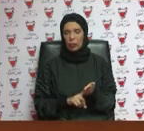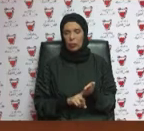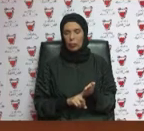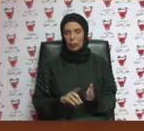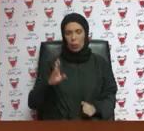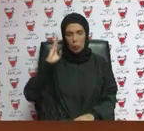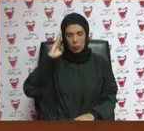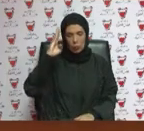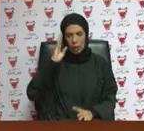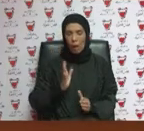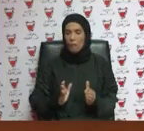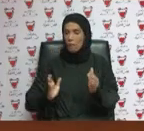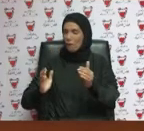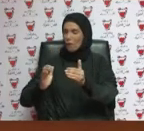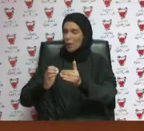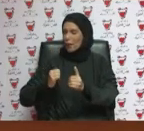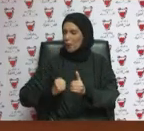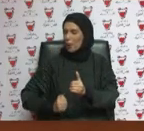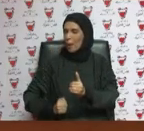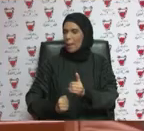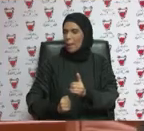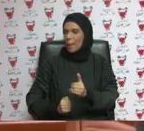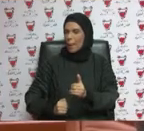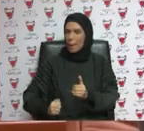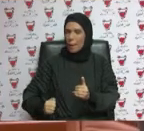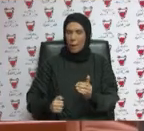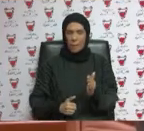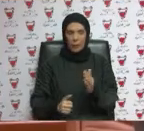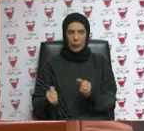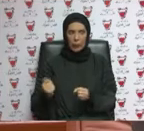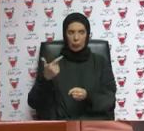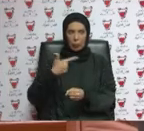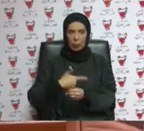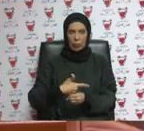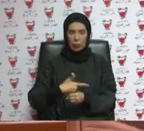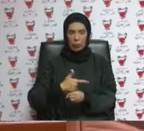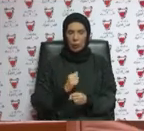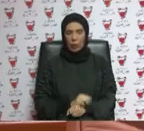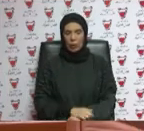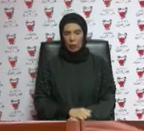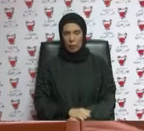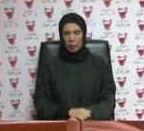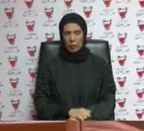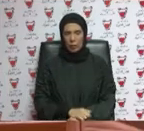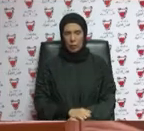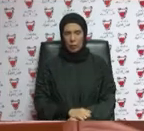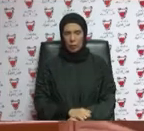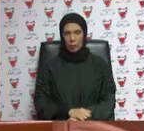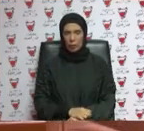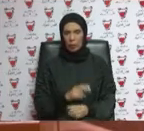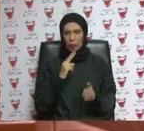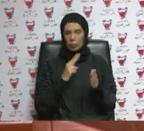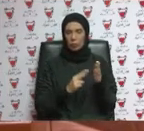شكر إلى فريق البحرين بقيادة سمو ولي العهد الله يحفظه. الحزمة التي جاءت